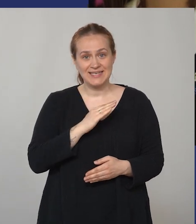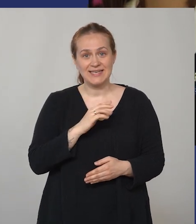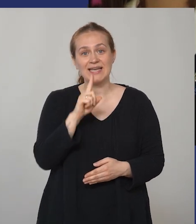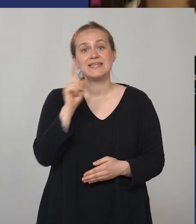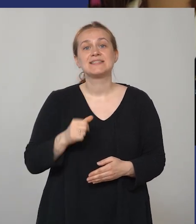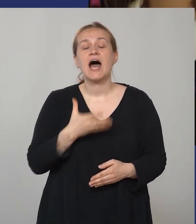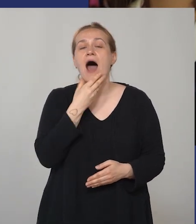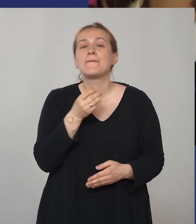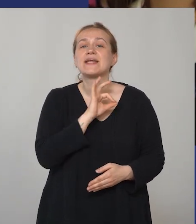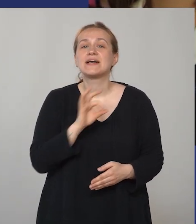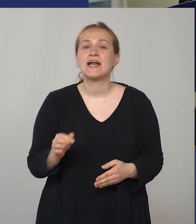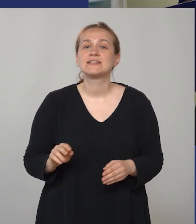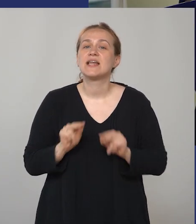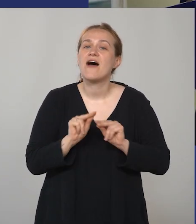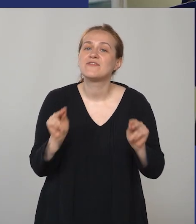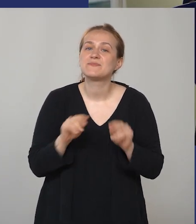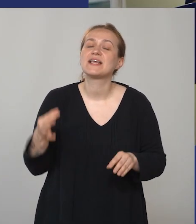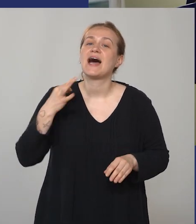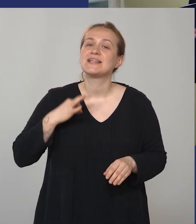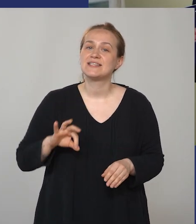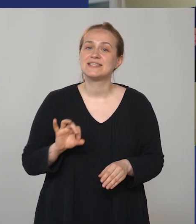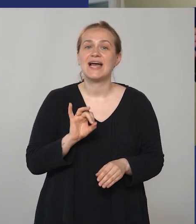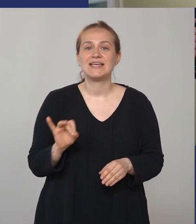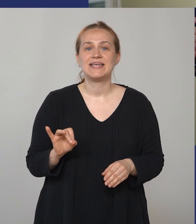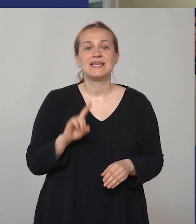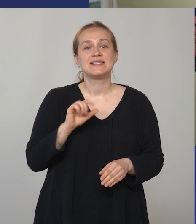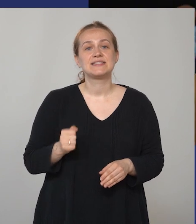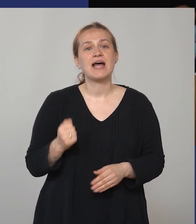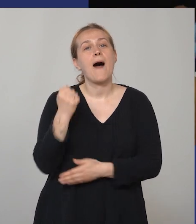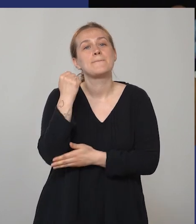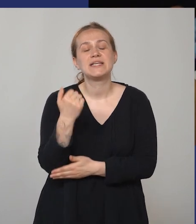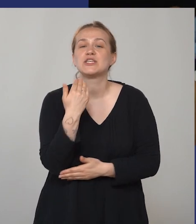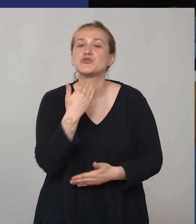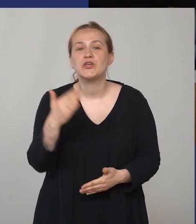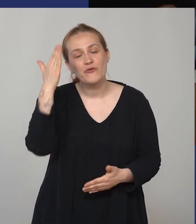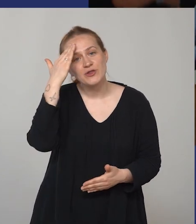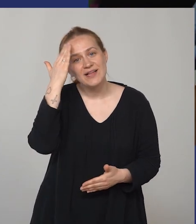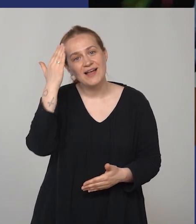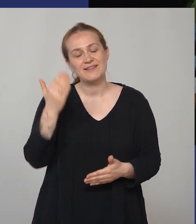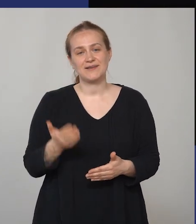за прекрасное воспитание сына и за поддержку его таланта.